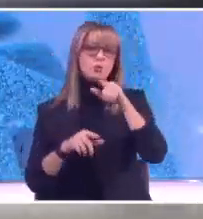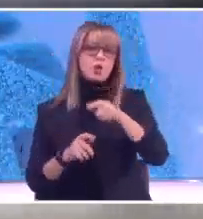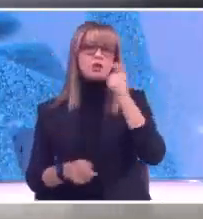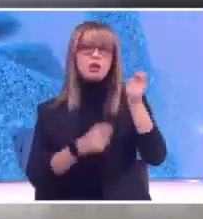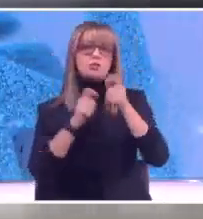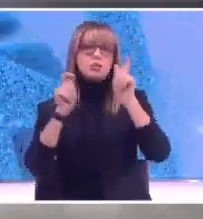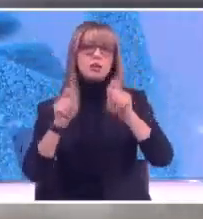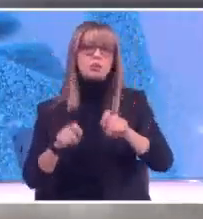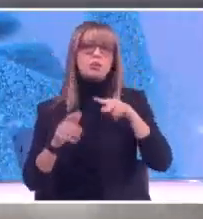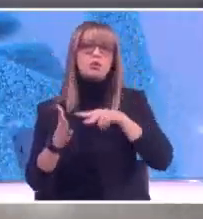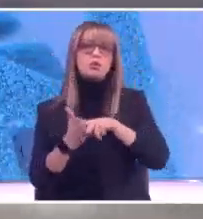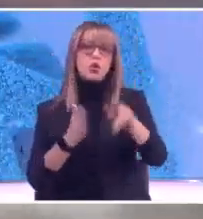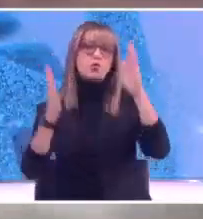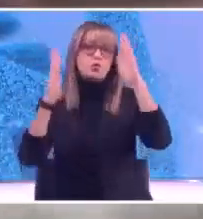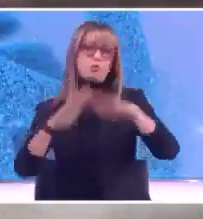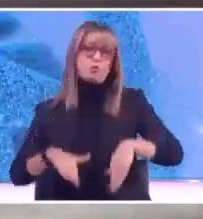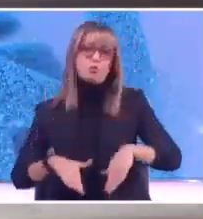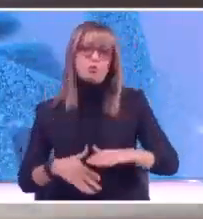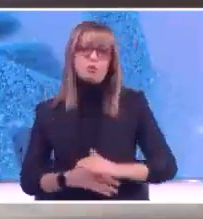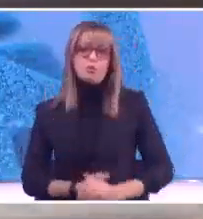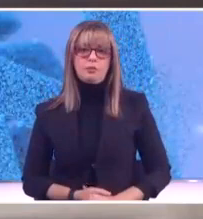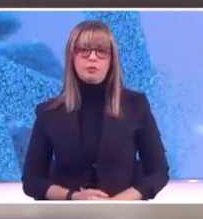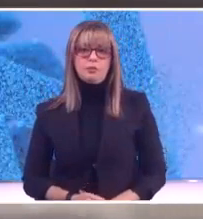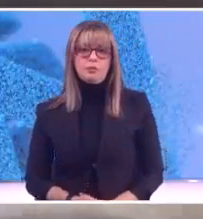yol bir anda çöktü.